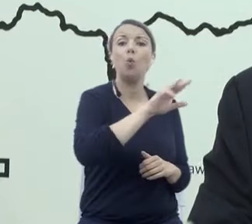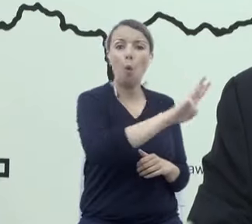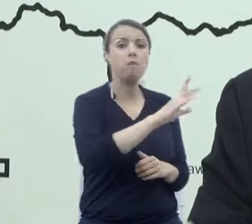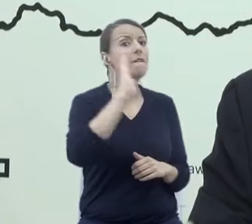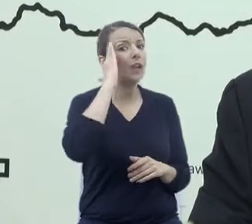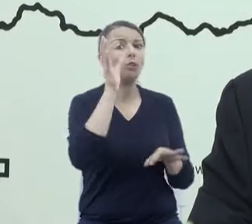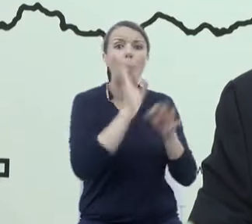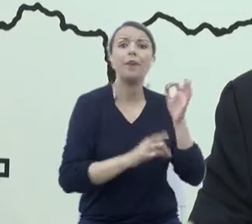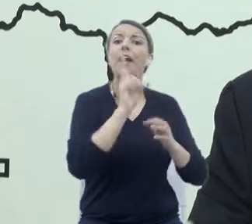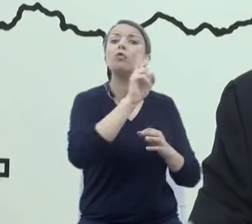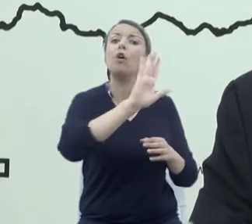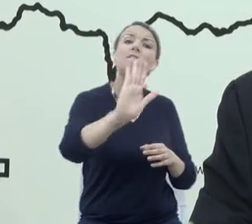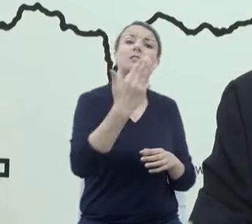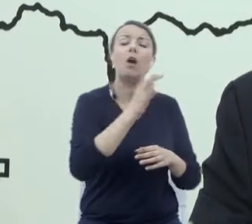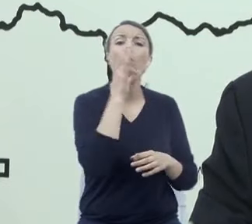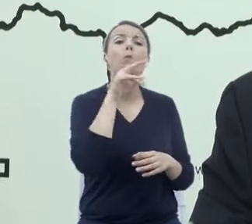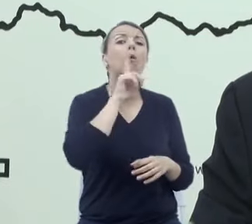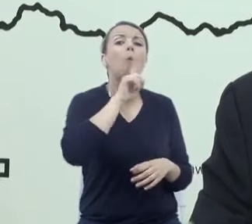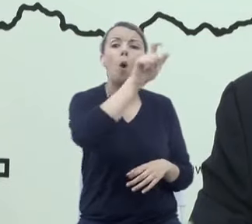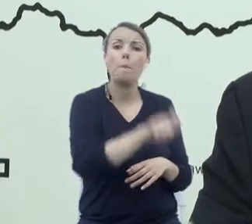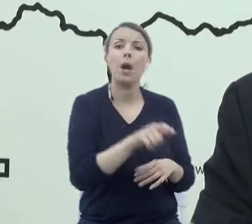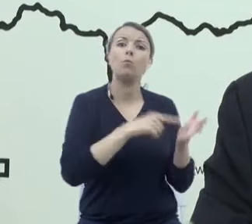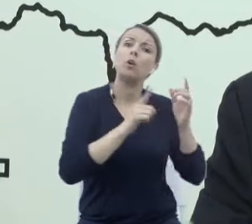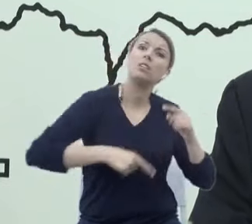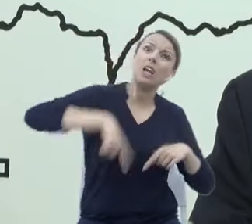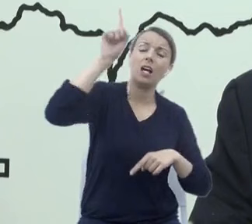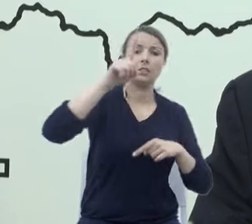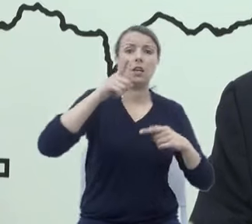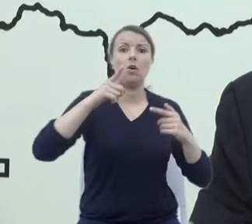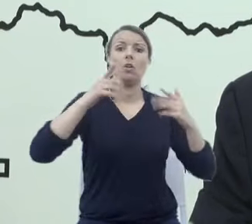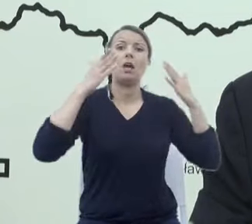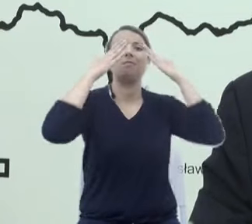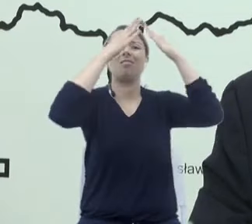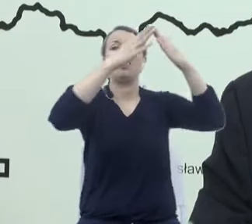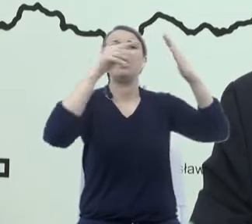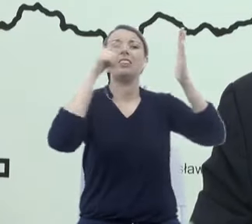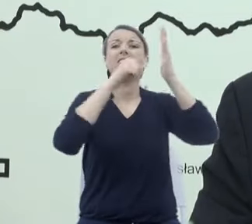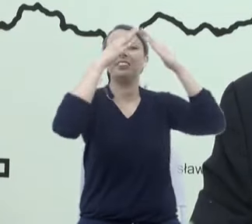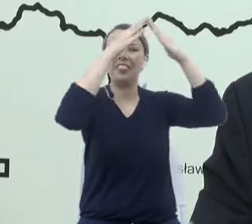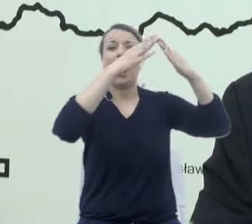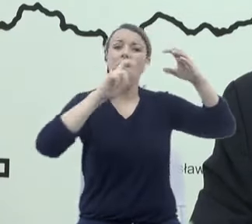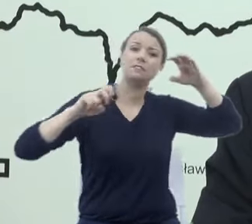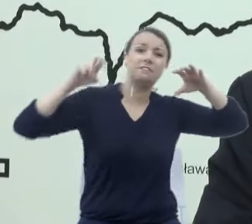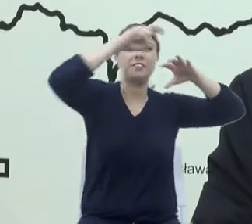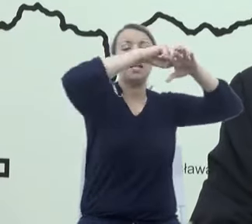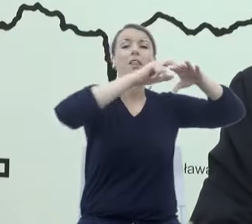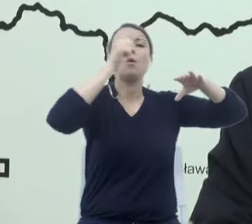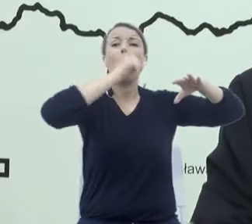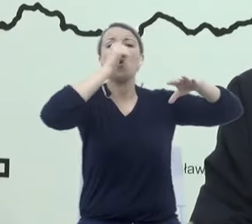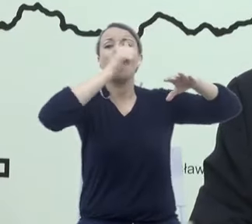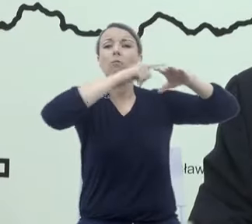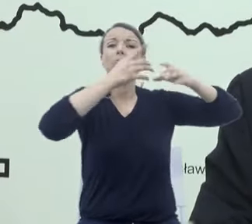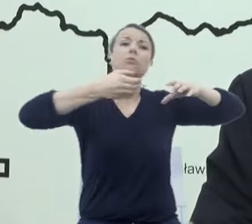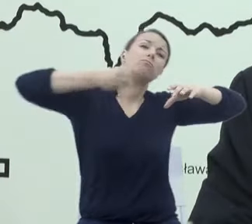wezwał młodego chłopca, wsadził, kazał mu wejść na dach, dał mu bańkę z ropą, on ją rozlał, podpalono. Tam mamy no,